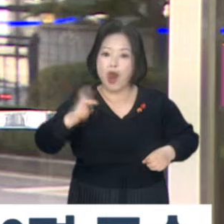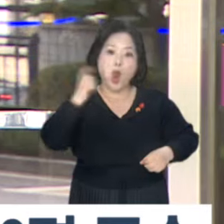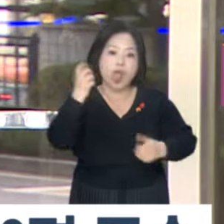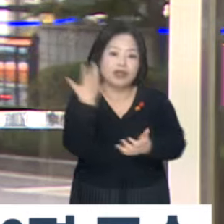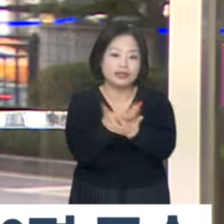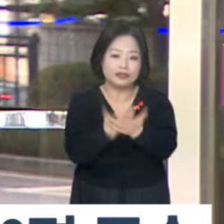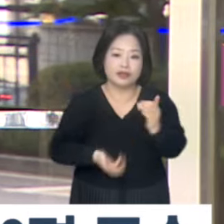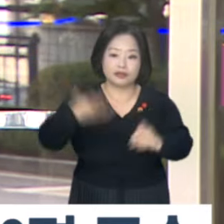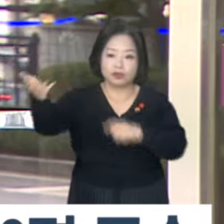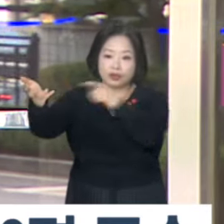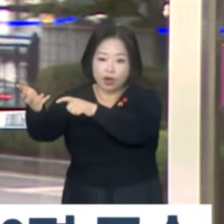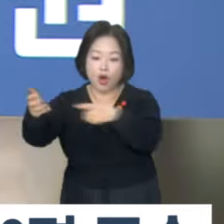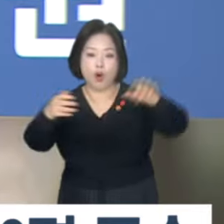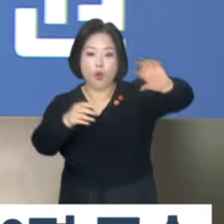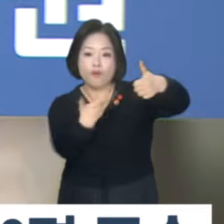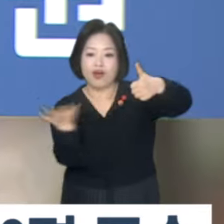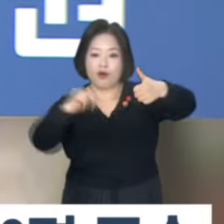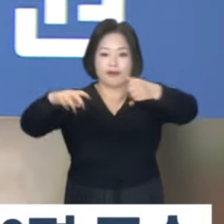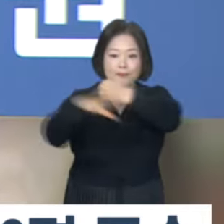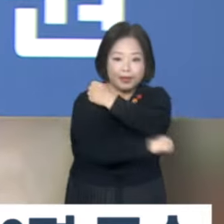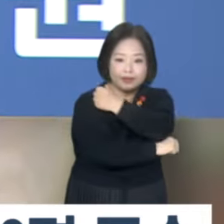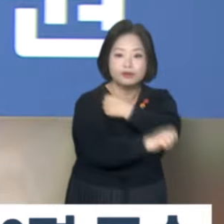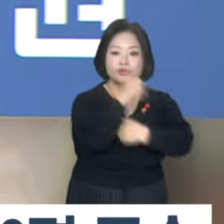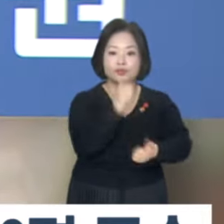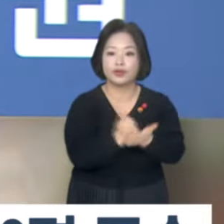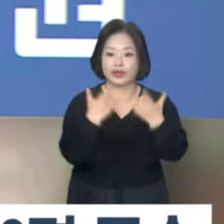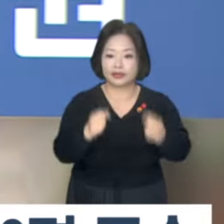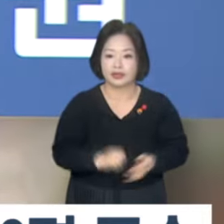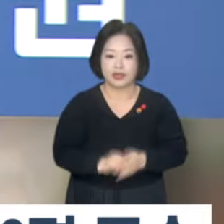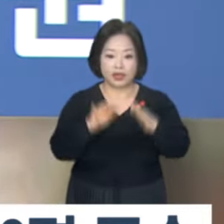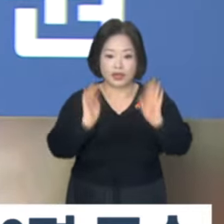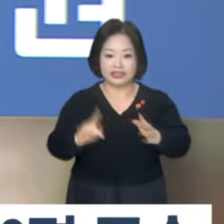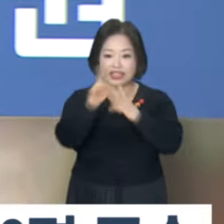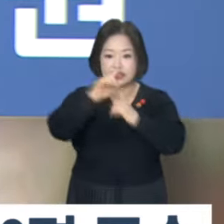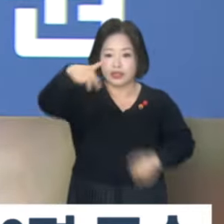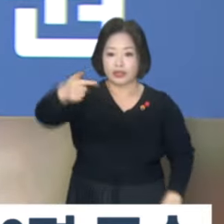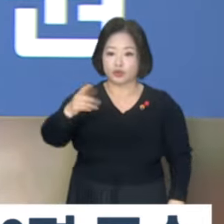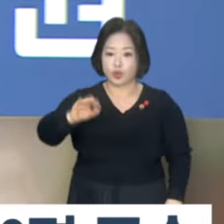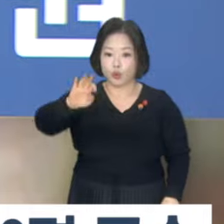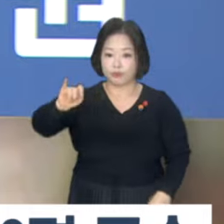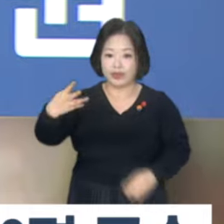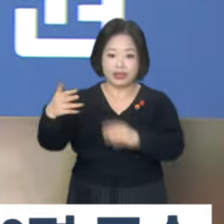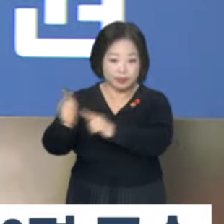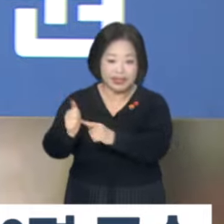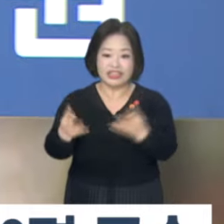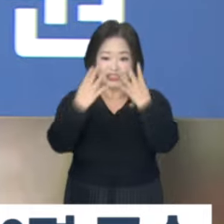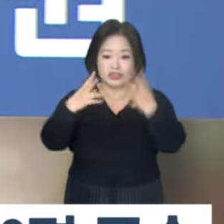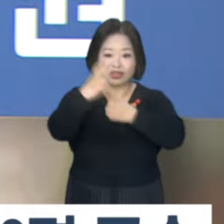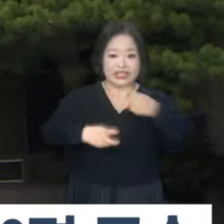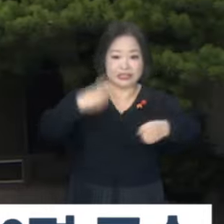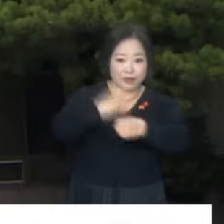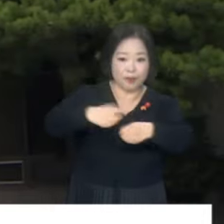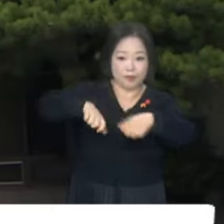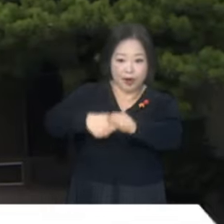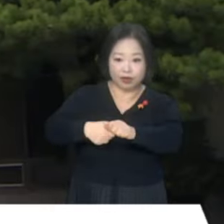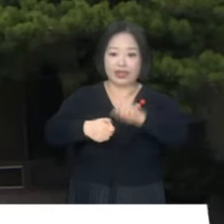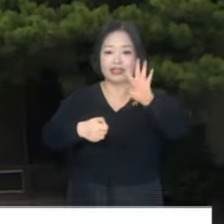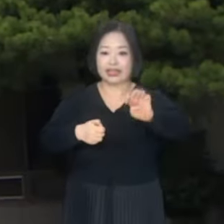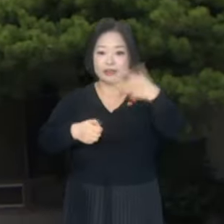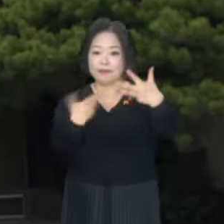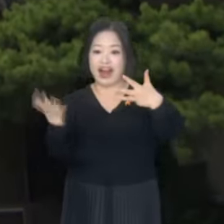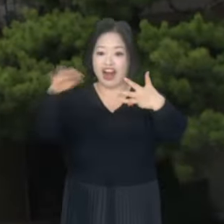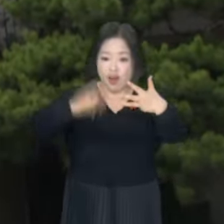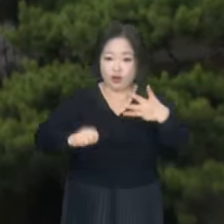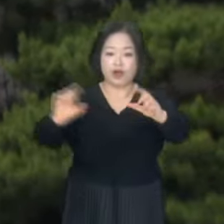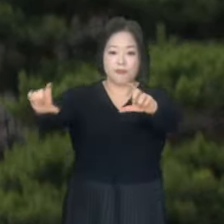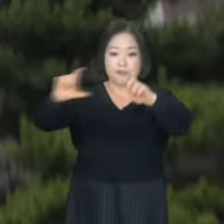제출해 약 500억 원을 빼돌린 혐의를 받고 있습니다 앞서 이전 부사장은 2022년 징역 20년과 벌금 48억